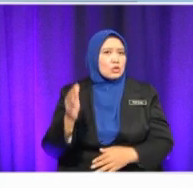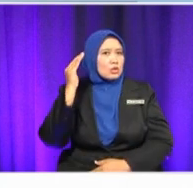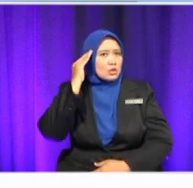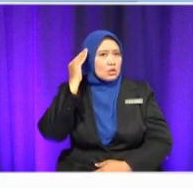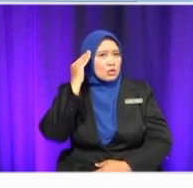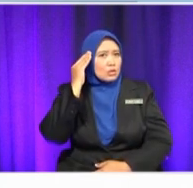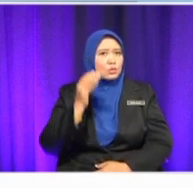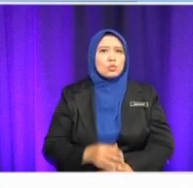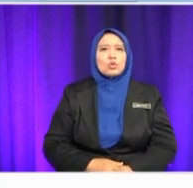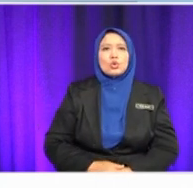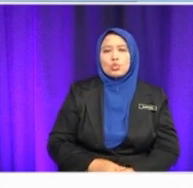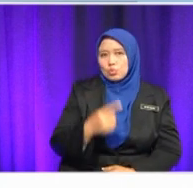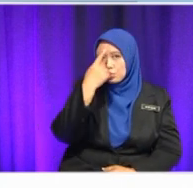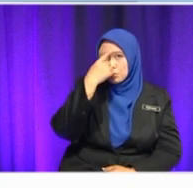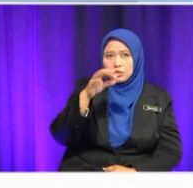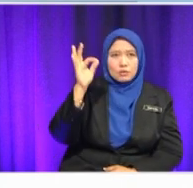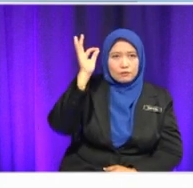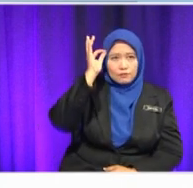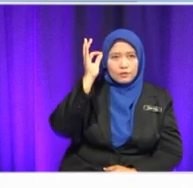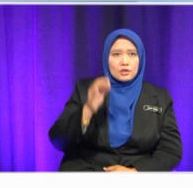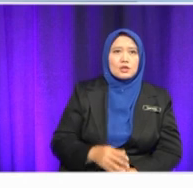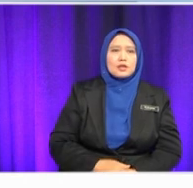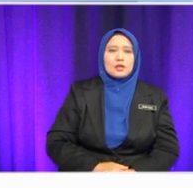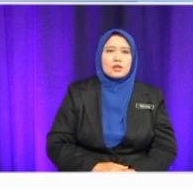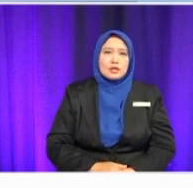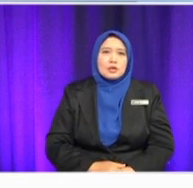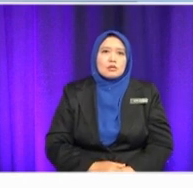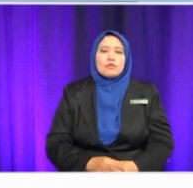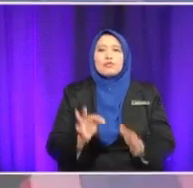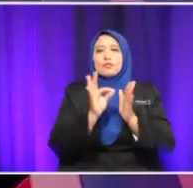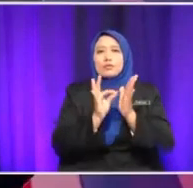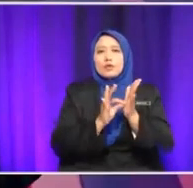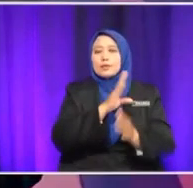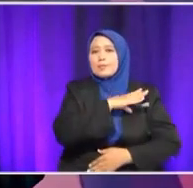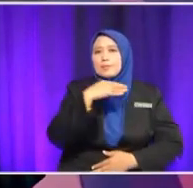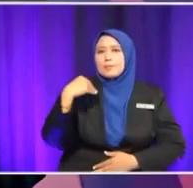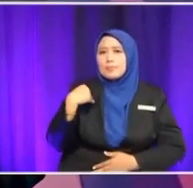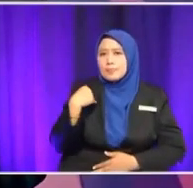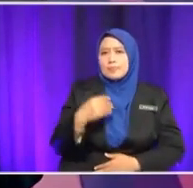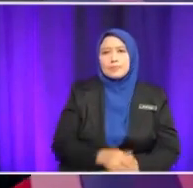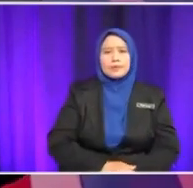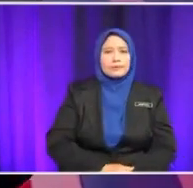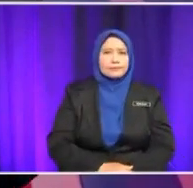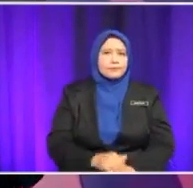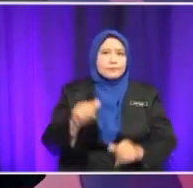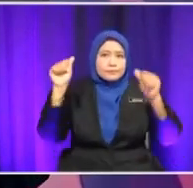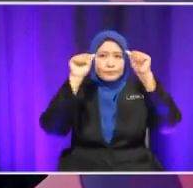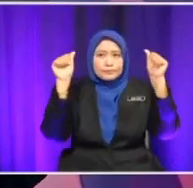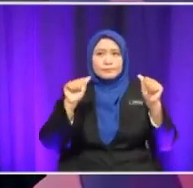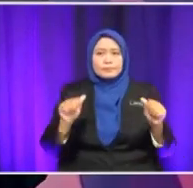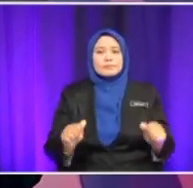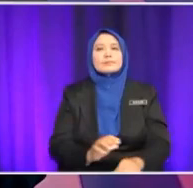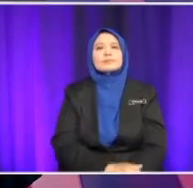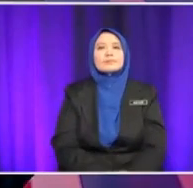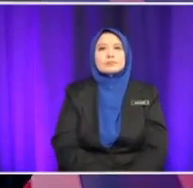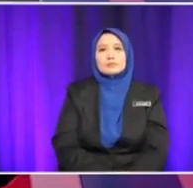induktif dan ekstrak oke di sini mau masuk murid tersebut lebih kepada pengiraan